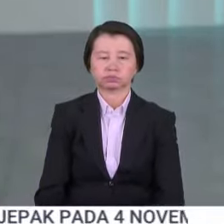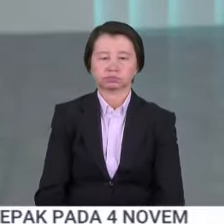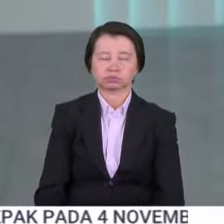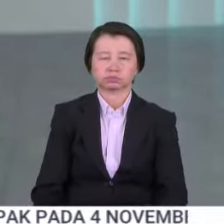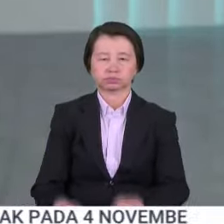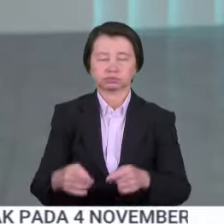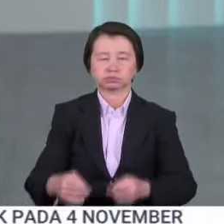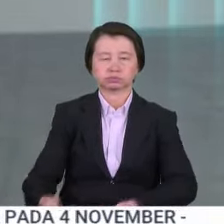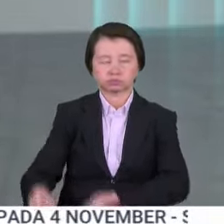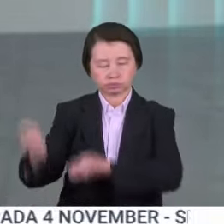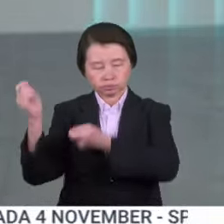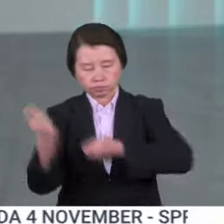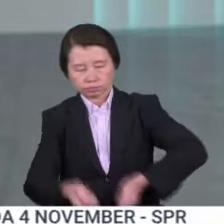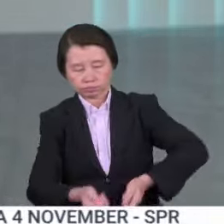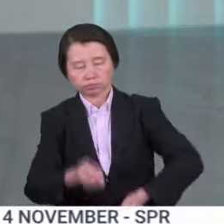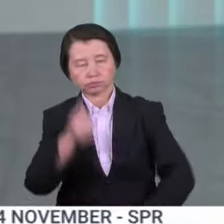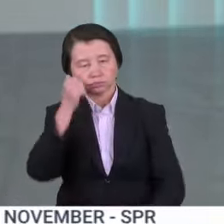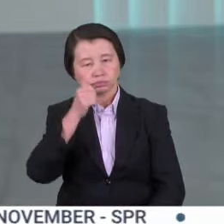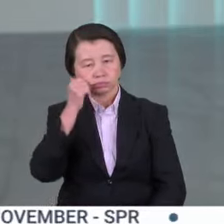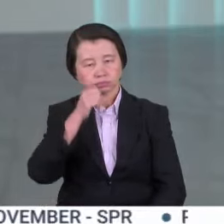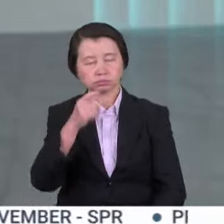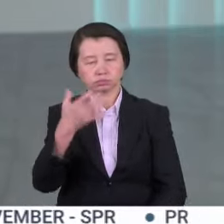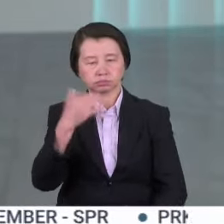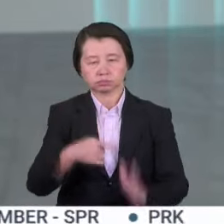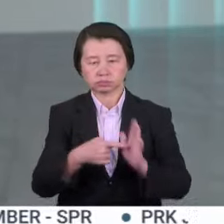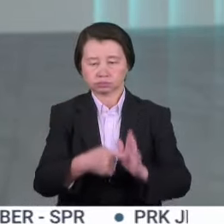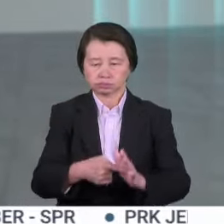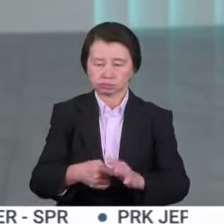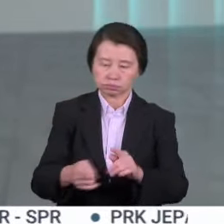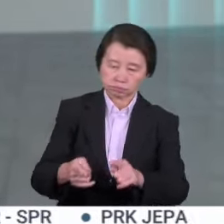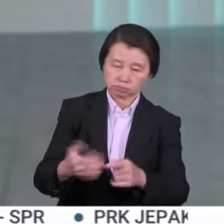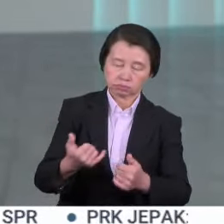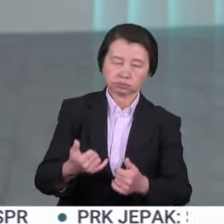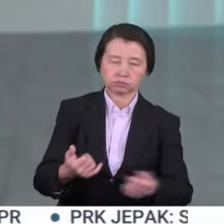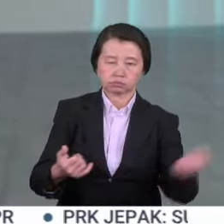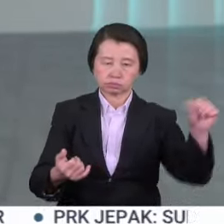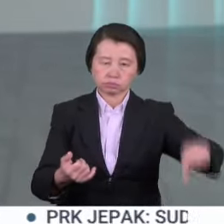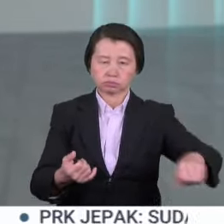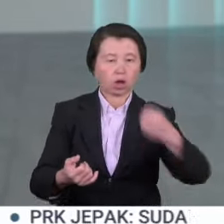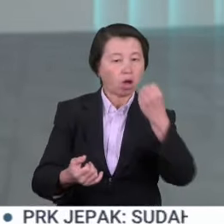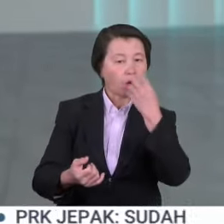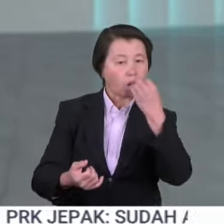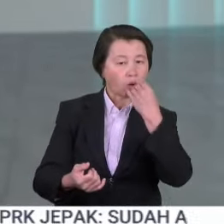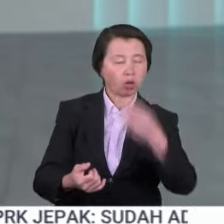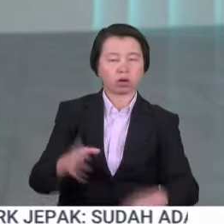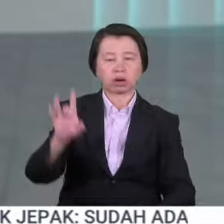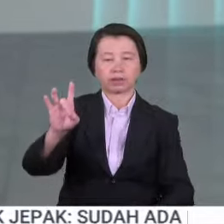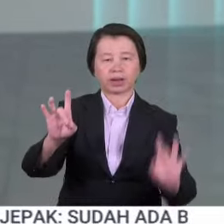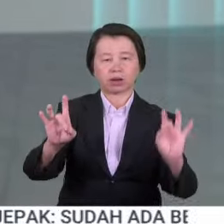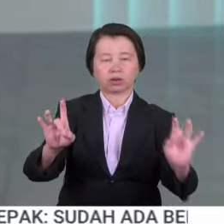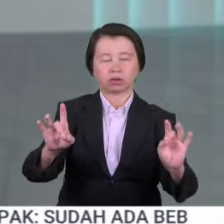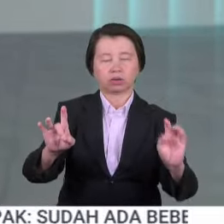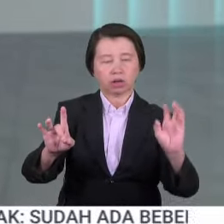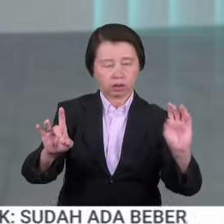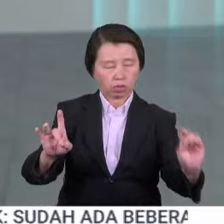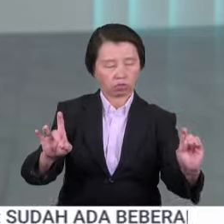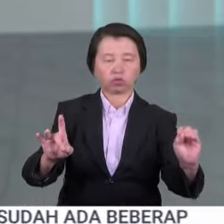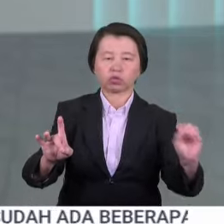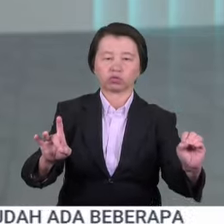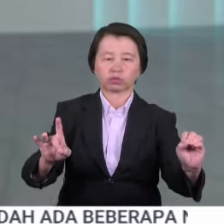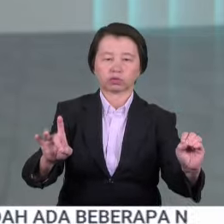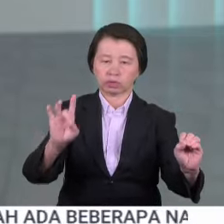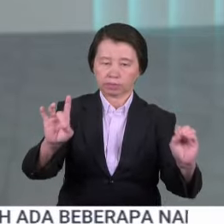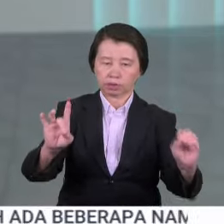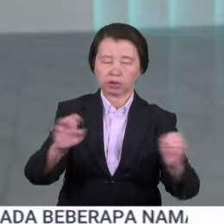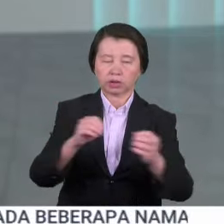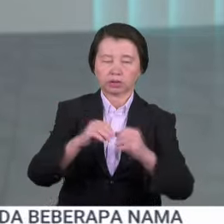Dalam saingan hoki, pasukan wanita negara mempamerkan taring apabila memenangi Hong Kong 8-0 pada aksi pembukaan kumpulan A di